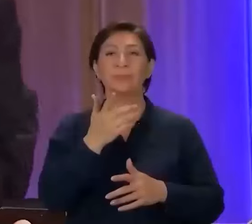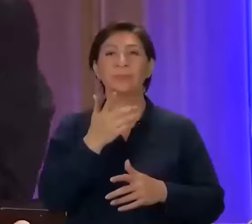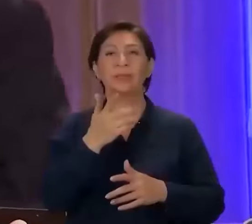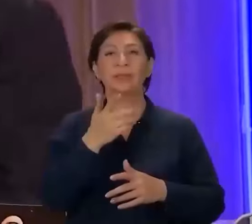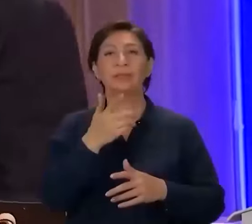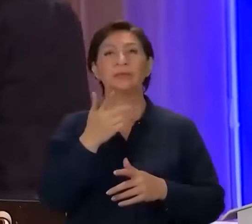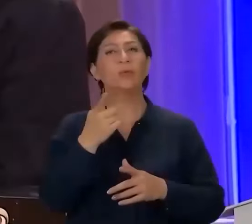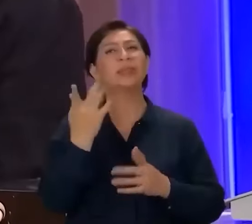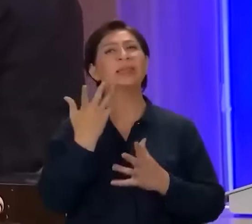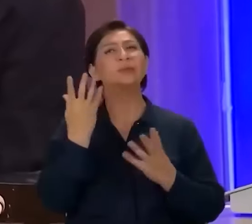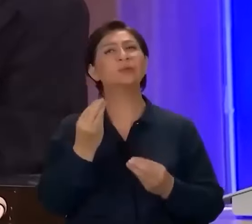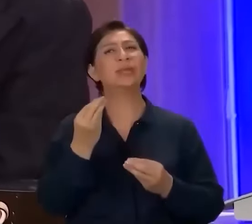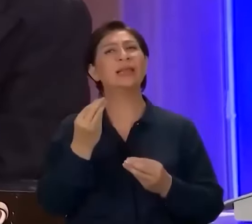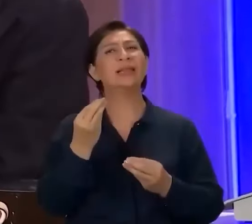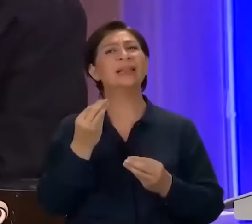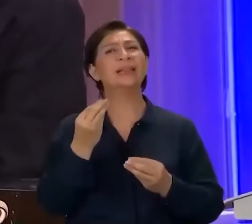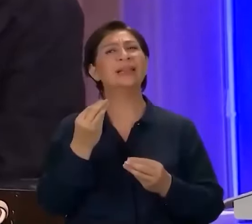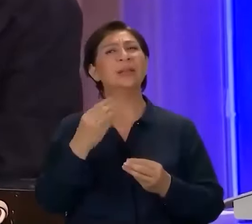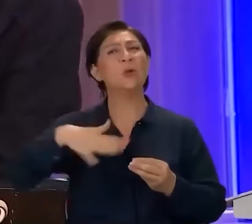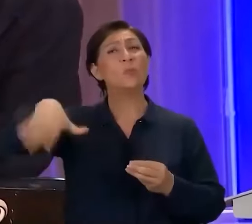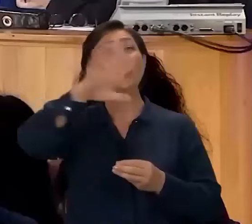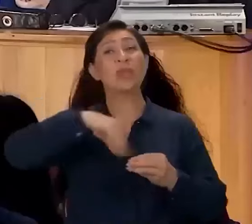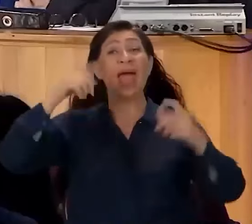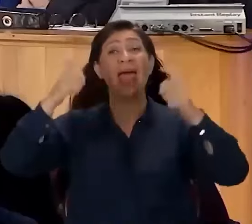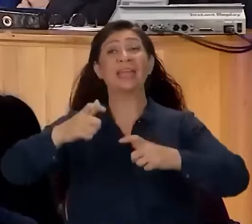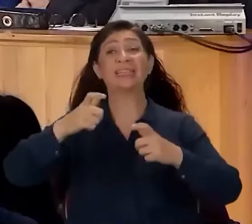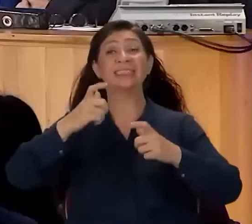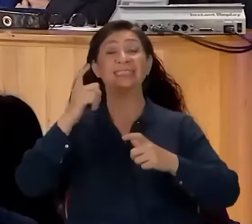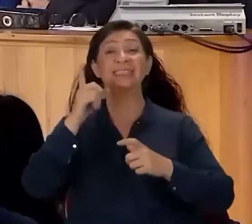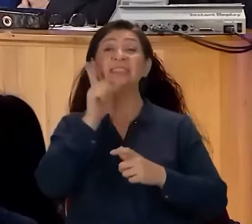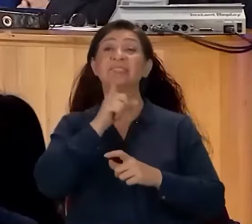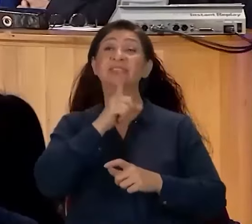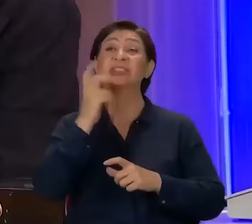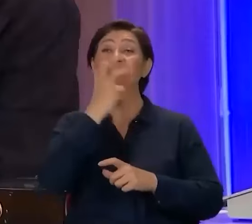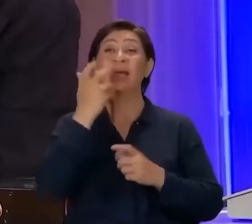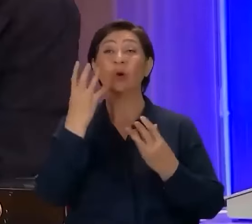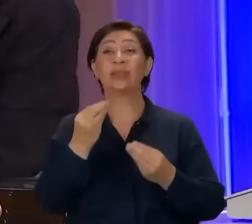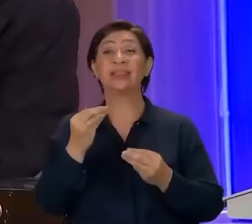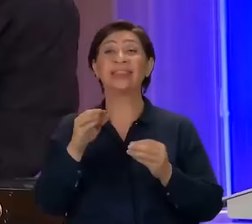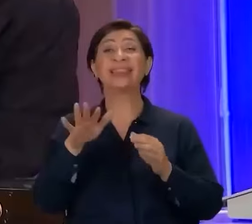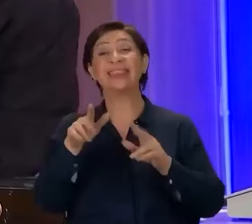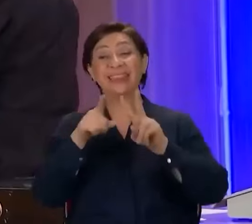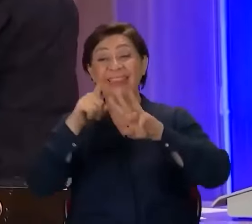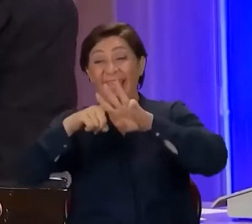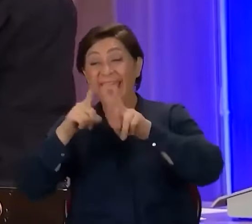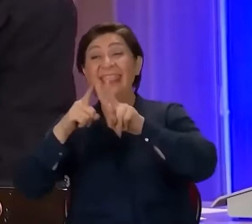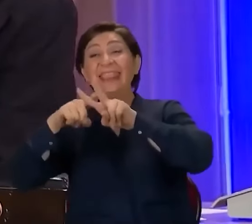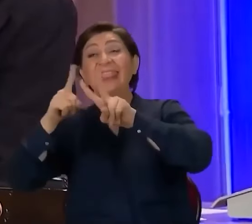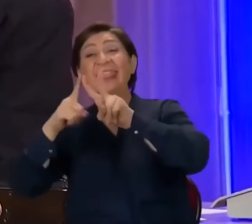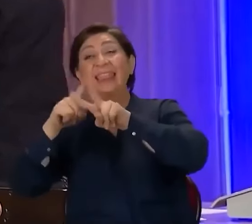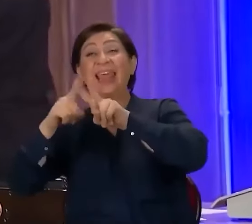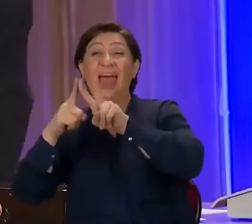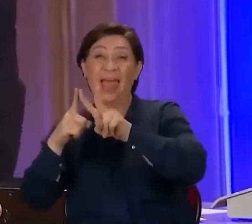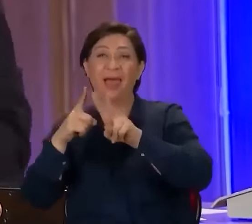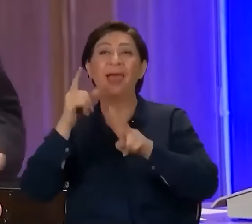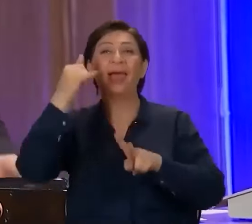onu, ne kadar güzeldir o. Bütün her yerde sahne alanlar İngilizce şarkı olarak ne na na na. Ne na